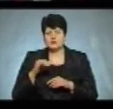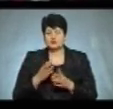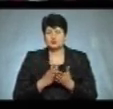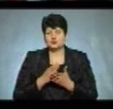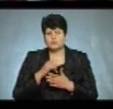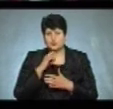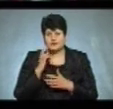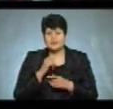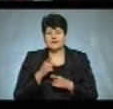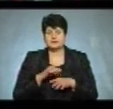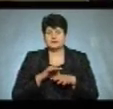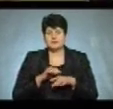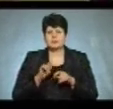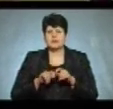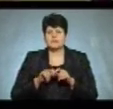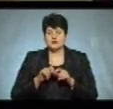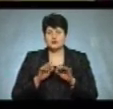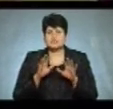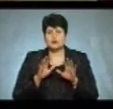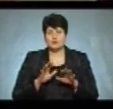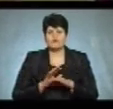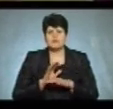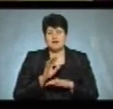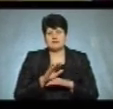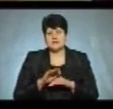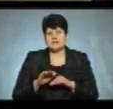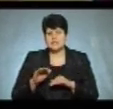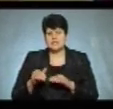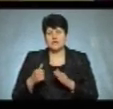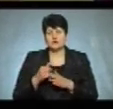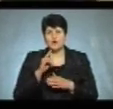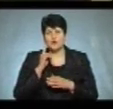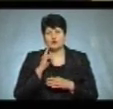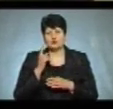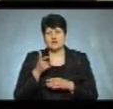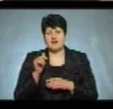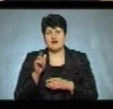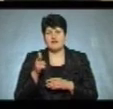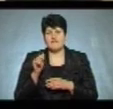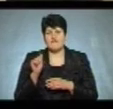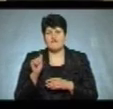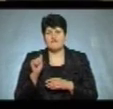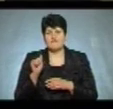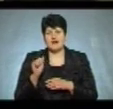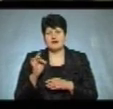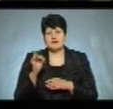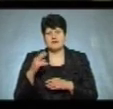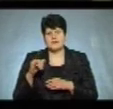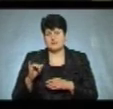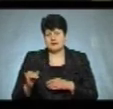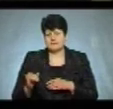України, яка здійснювала перевірку законності відправлення дітей до молодої гвардії. Дана позиція,